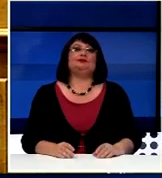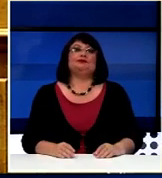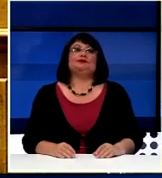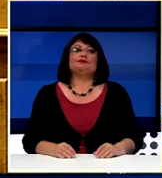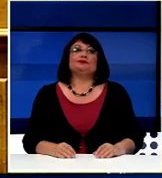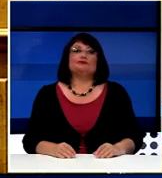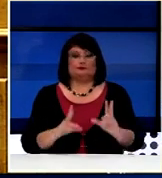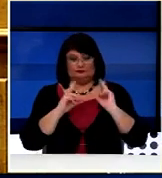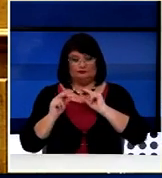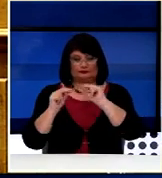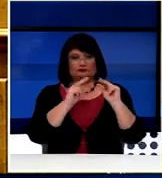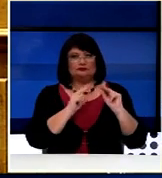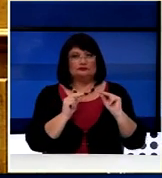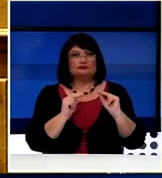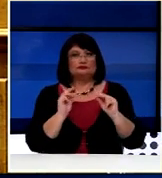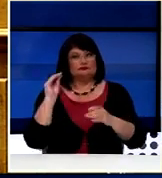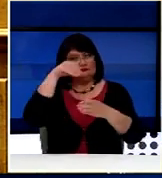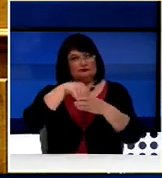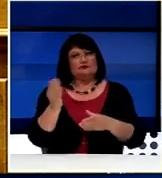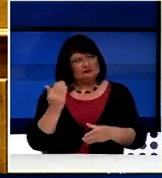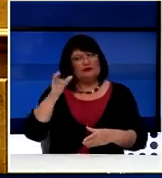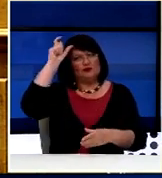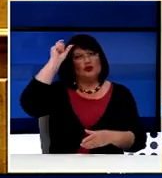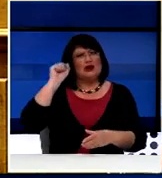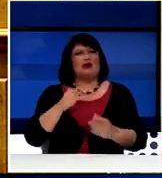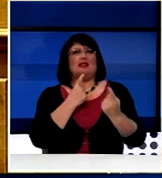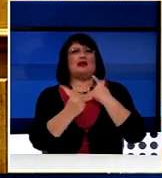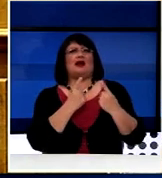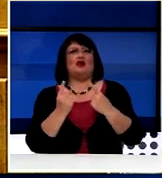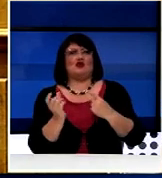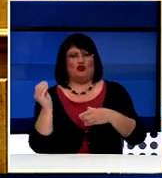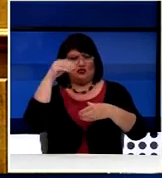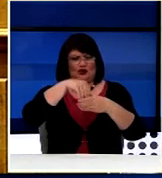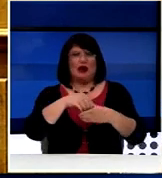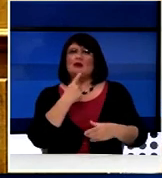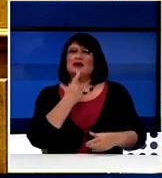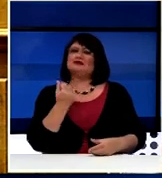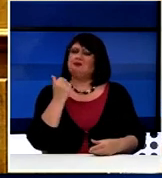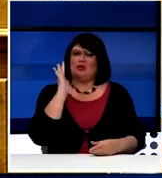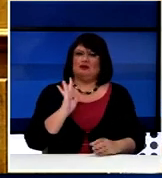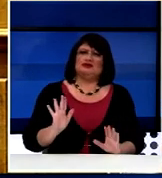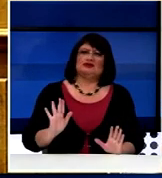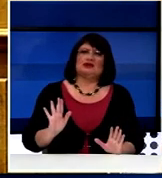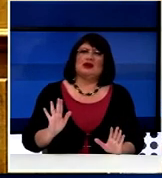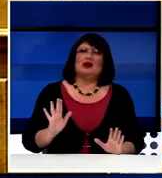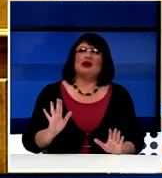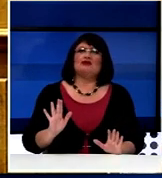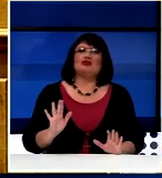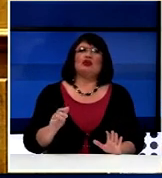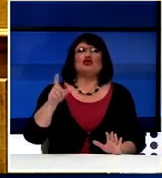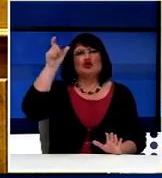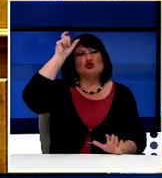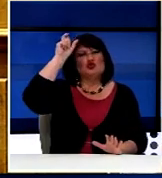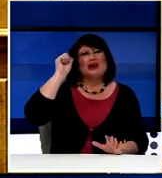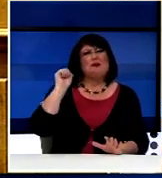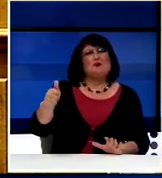σε συνομιλίες που να συμπεριλαμβάνουν και την Τουρκία, διότι εμείς δεν είμαστε με τη στρατηγική της δίθεν απομόνωσης μιας